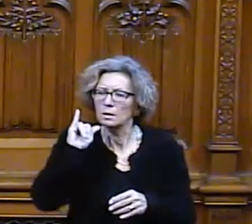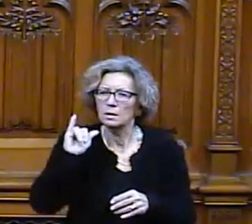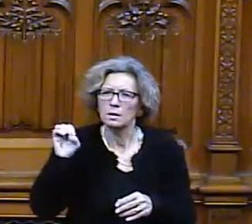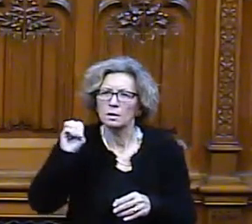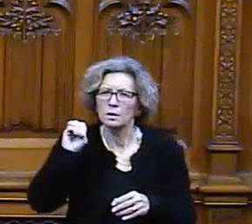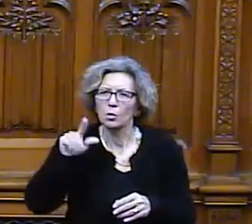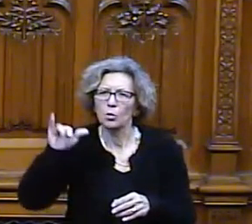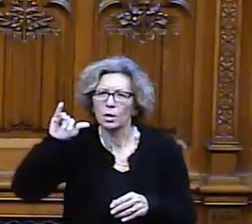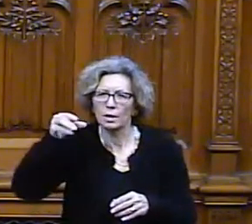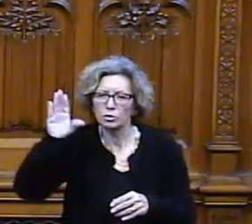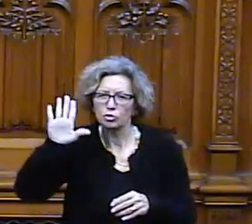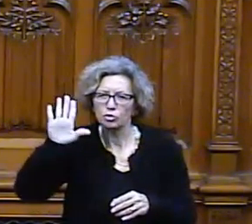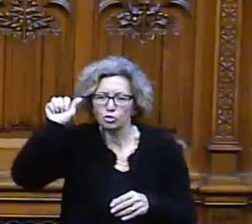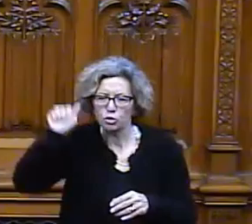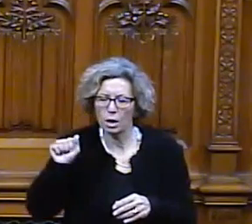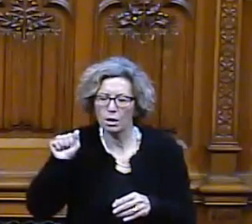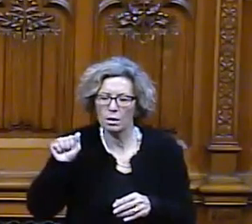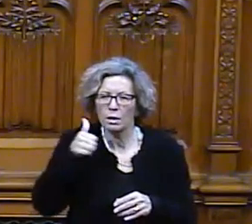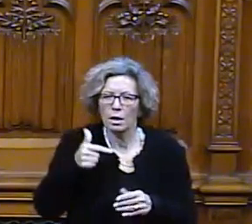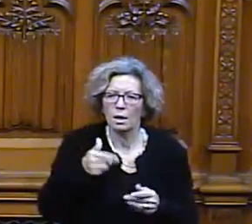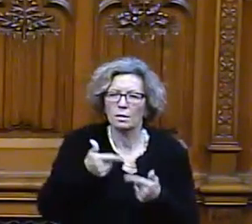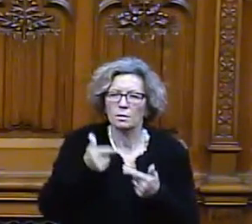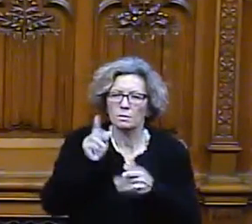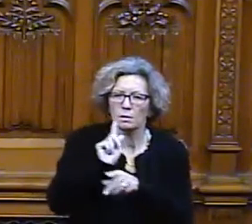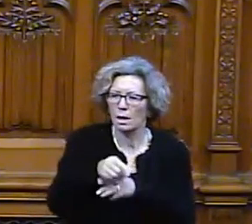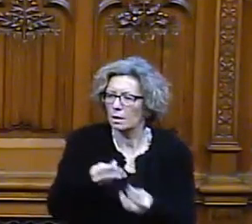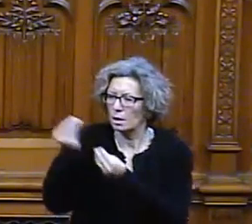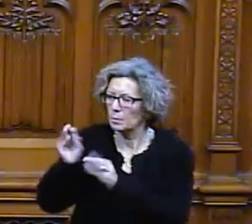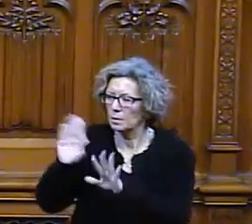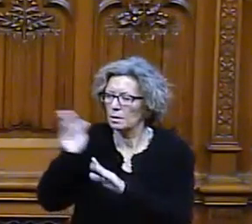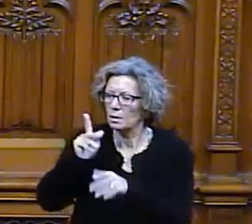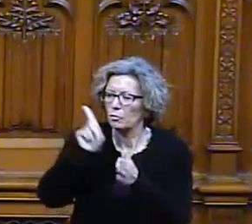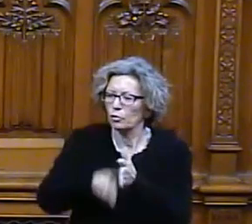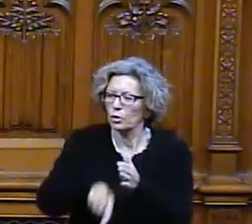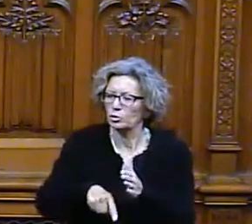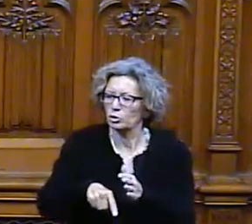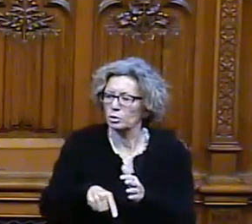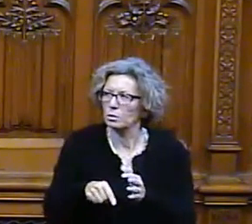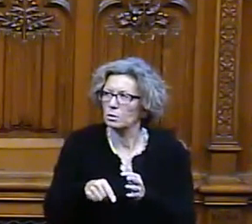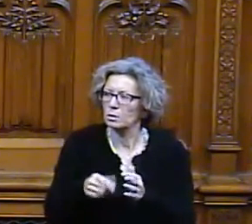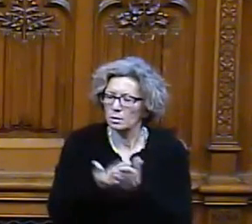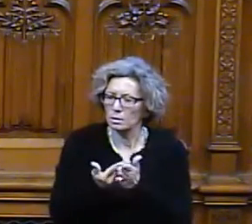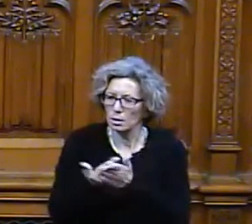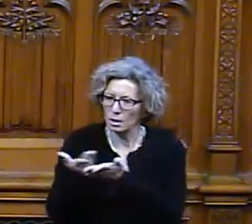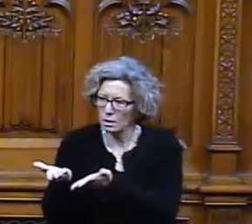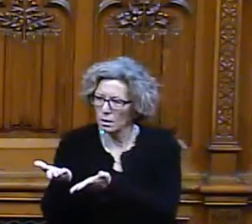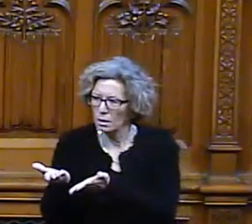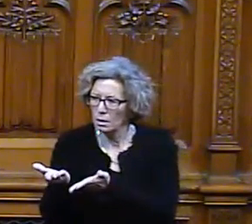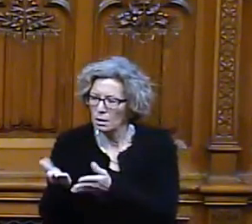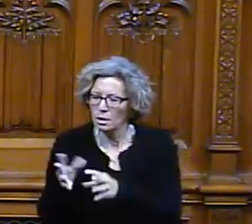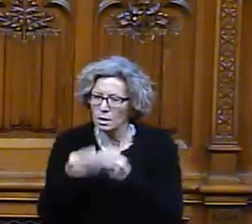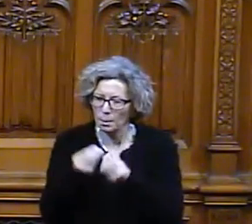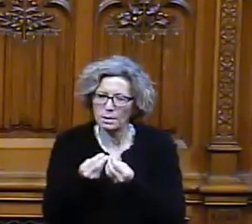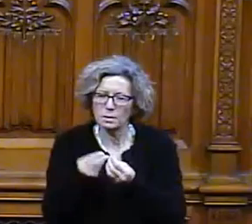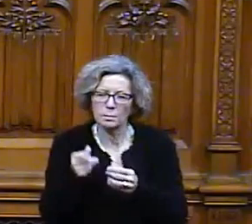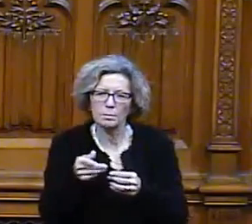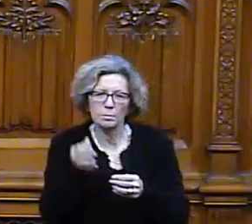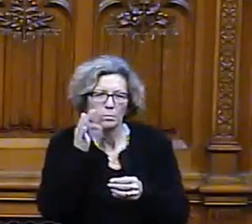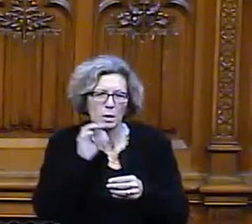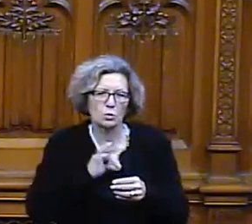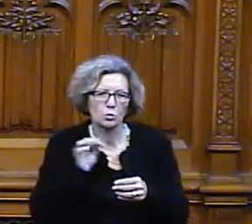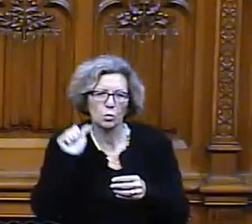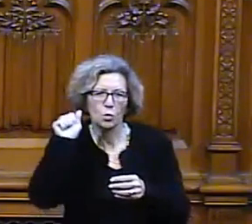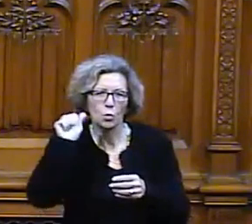Elisabeth Olischer einen Antrag einbringen. Nein, falsch, das ist der falsche Antrag, der hier stimmt. Gemeinsam mit den